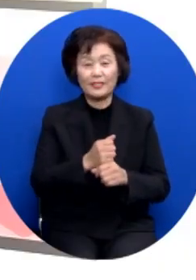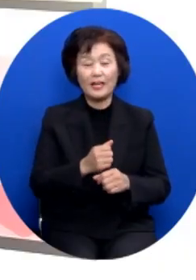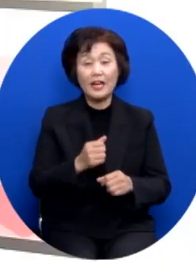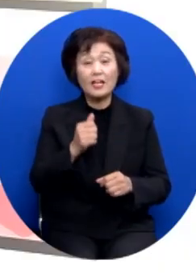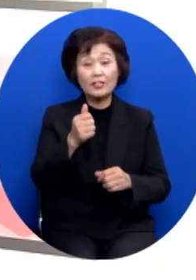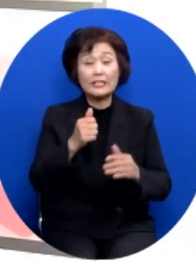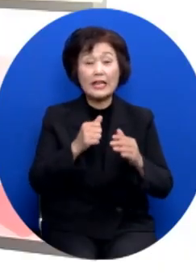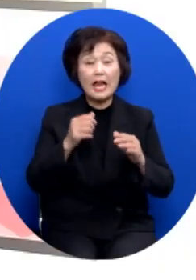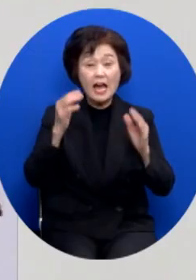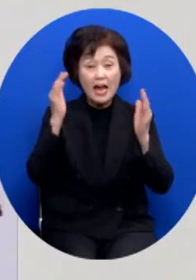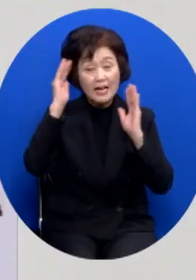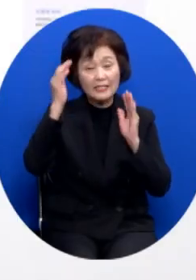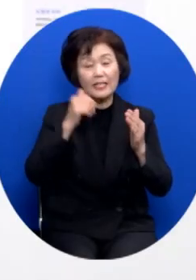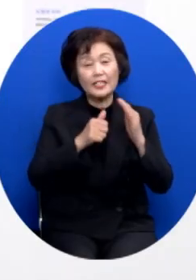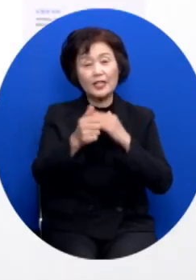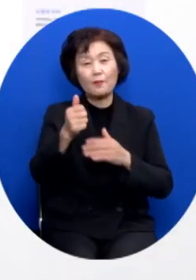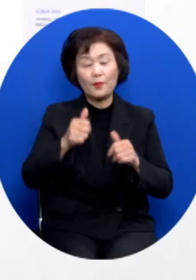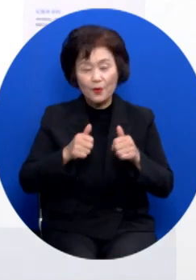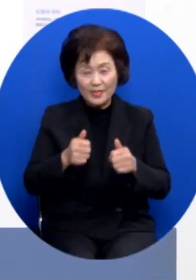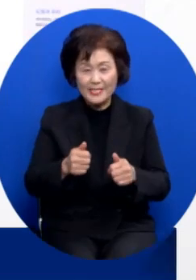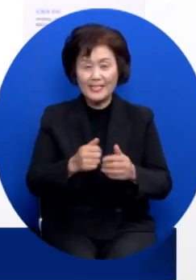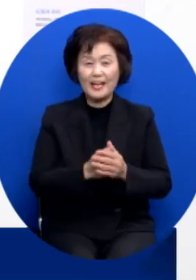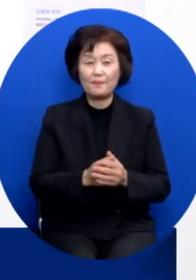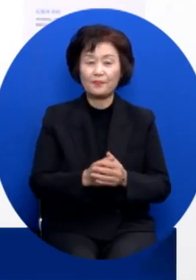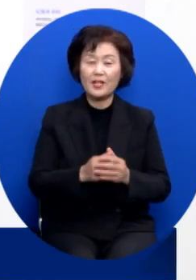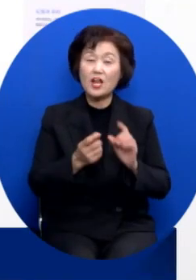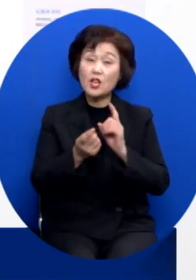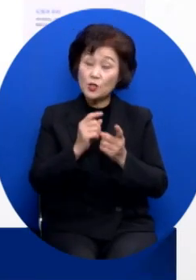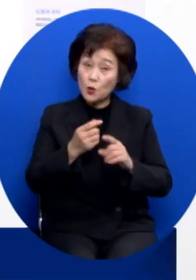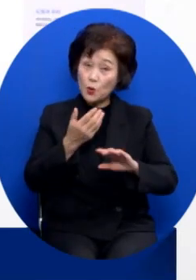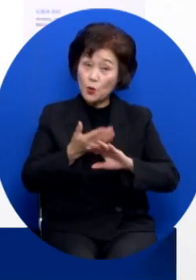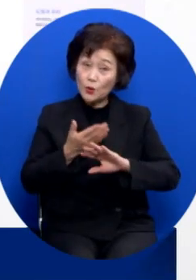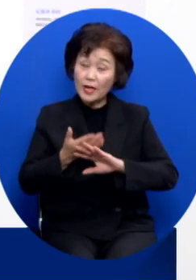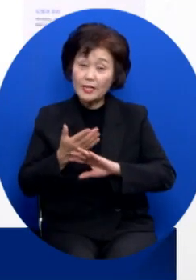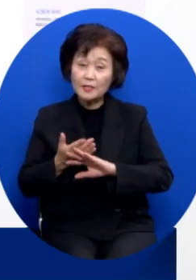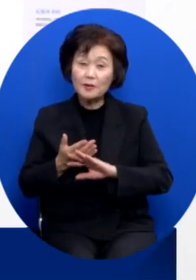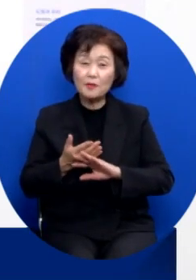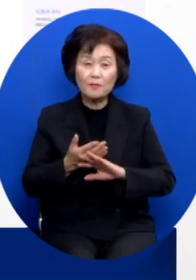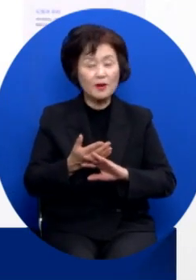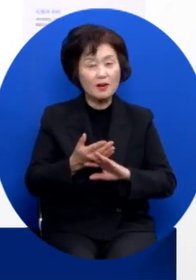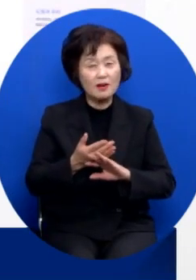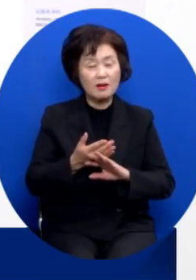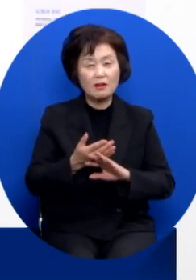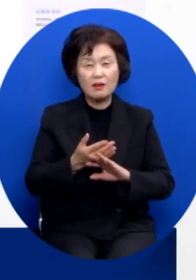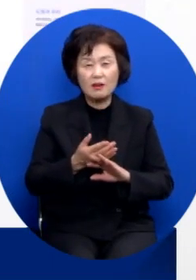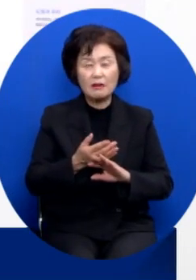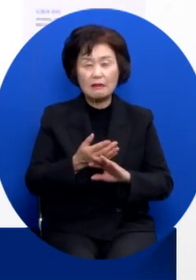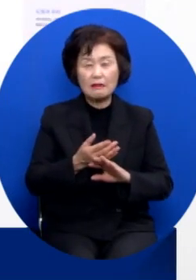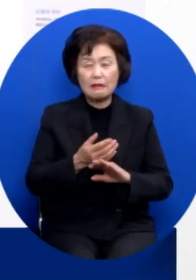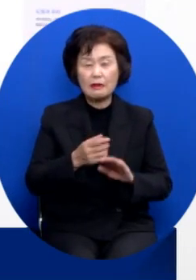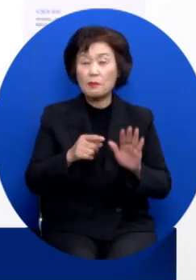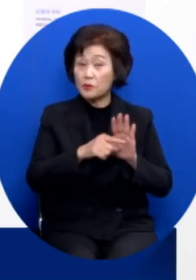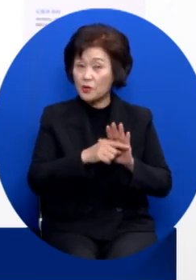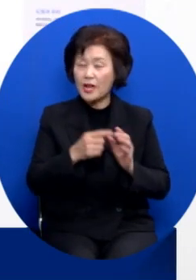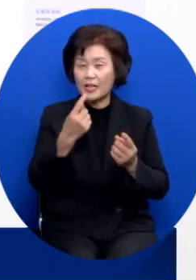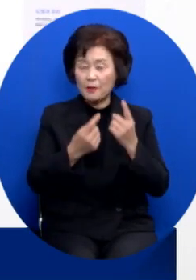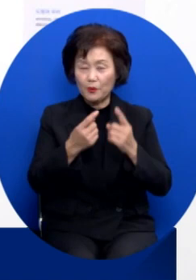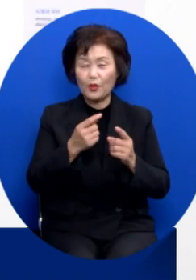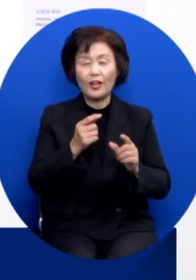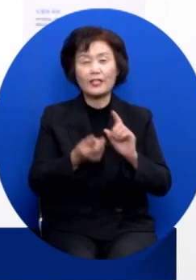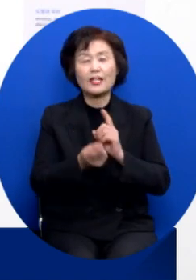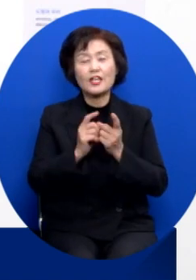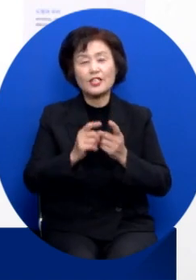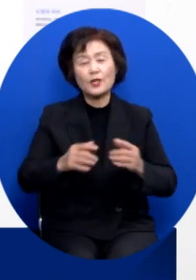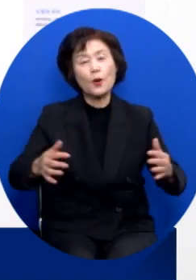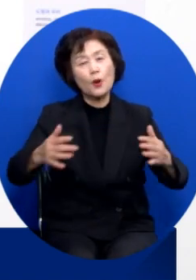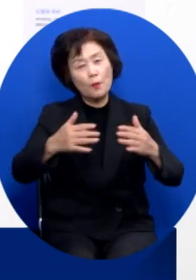인사말을 전했습니다 서로 다름을 다름을 부정하기보다 서로 포용하며 배려하는 사회를